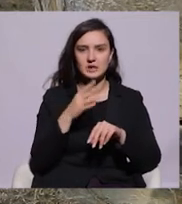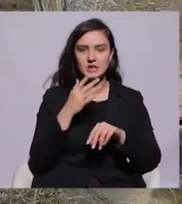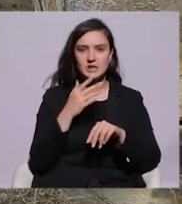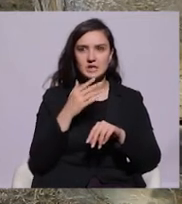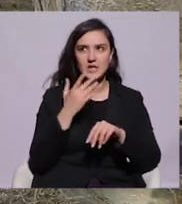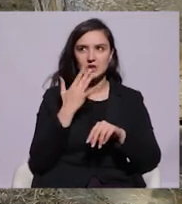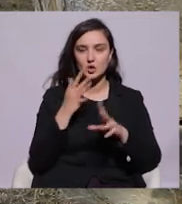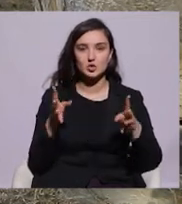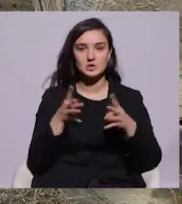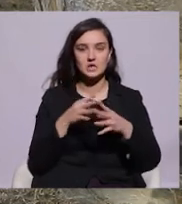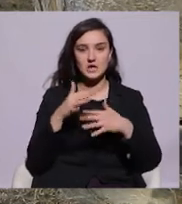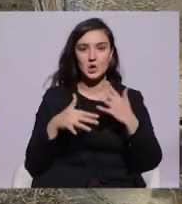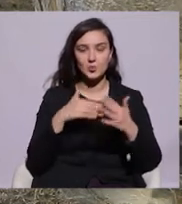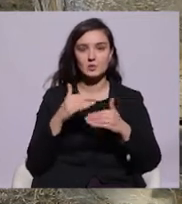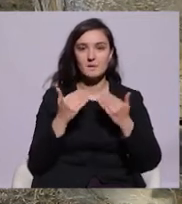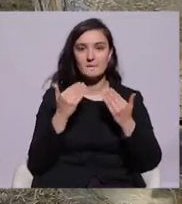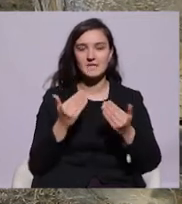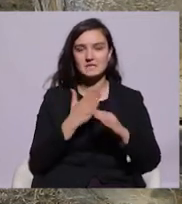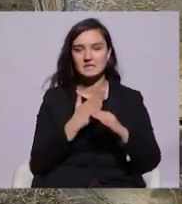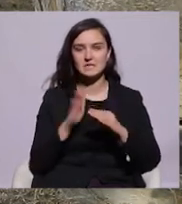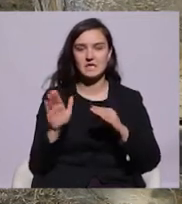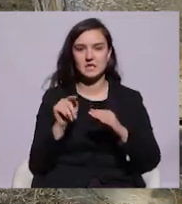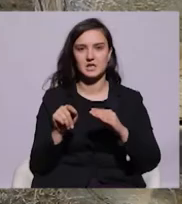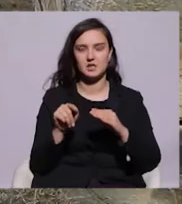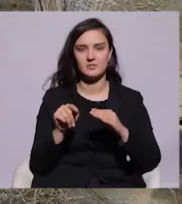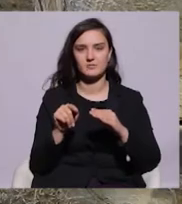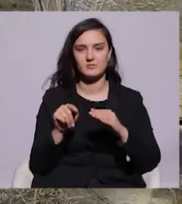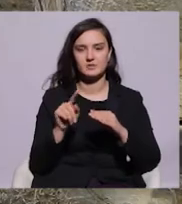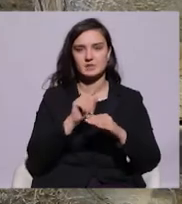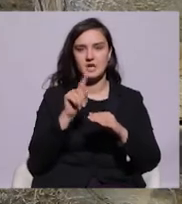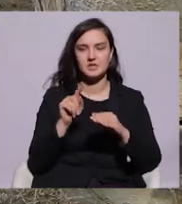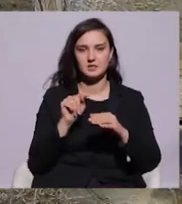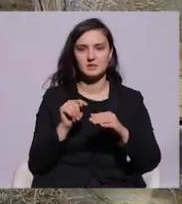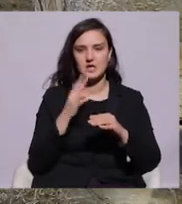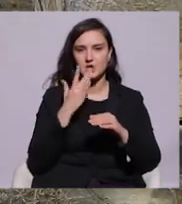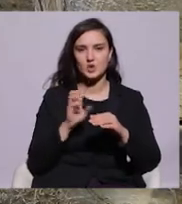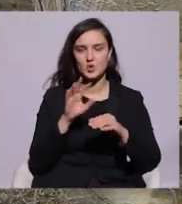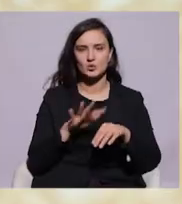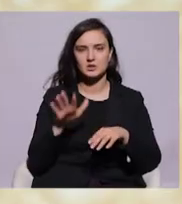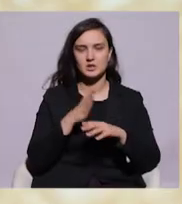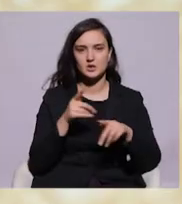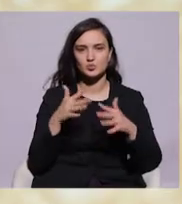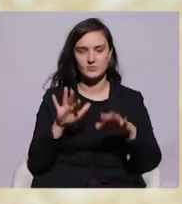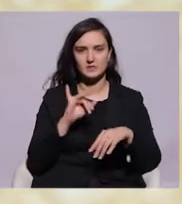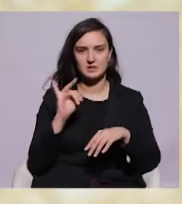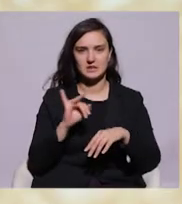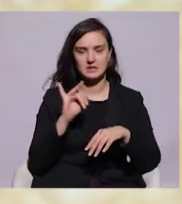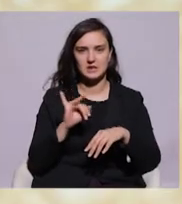ეთნოსია არეული და მათი შერწყმა ცალკე ფენომენს ქმნის, ცალკე რაღაც გარკვეულ ეთნოს ქმნის. ეს